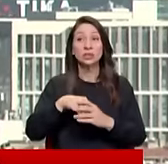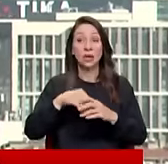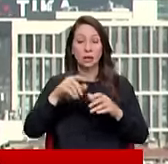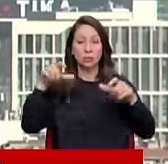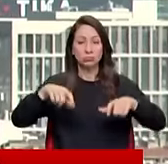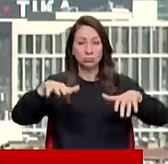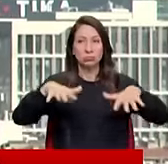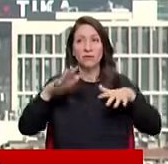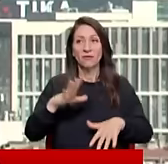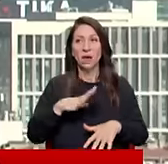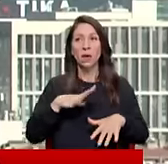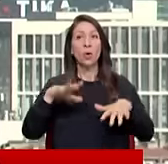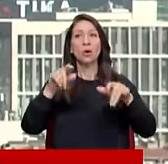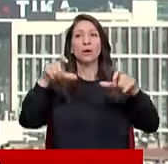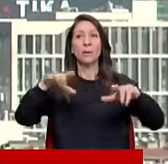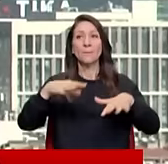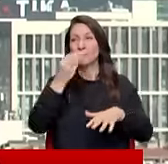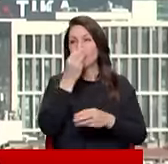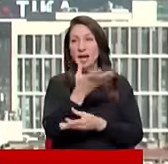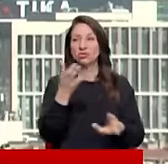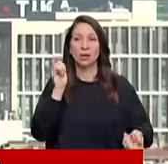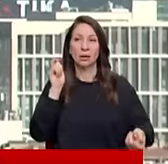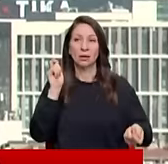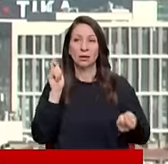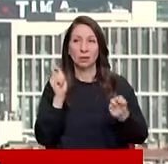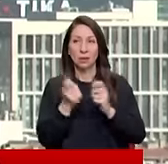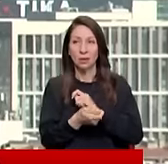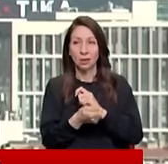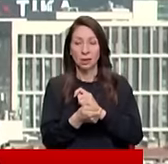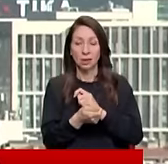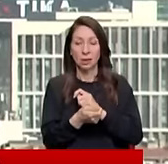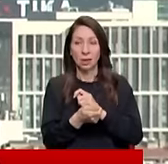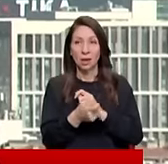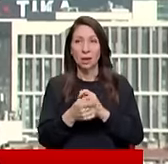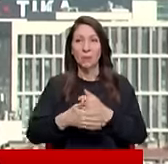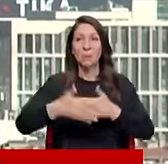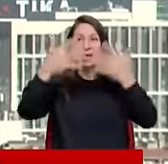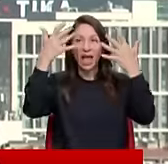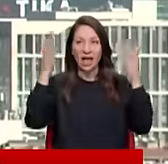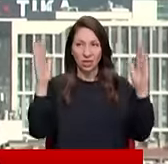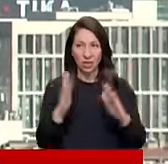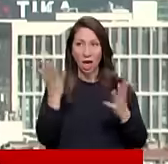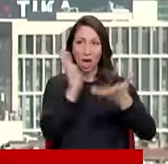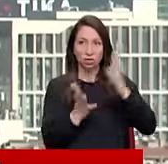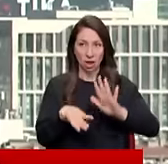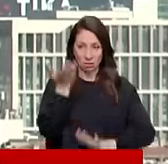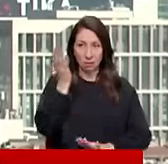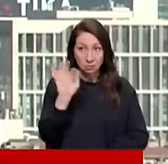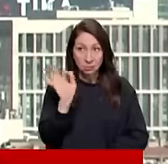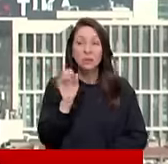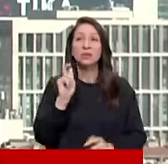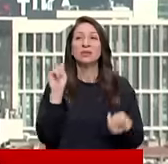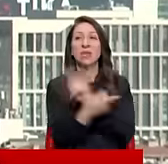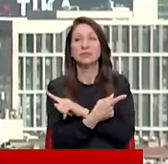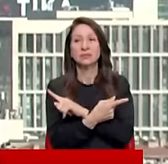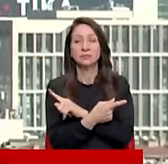vardı mesela. Hipodromu Millet Bahçesi adı altında. Abi bahçe yaptığında bina azalır, ağaç artar değil mi? Evet. Orada